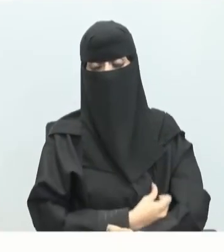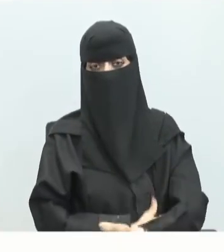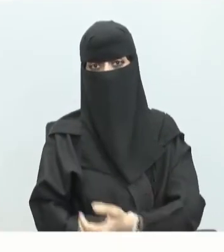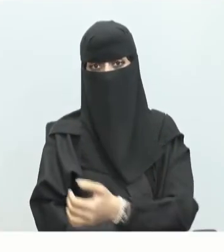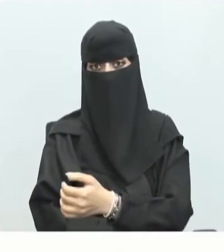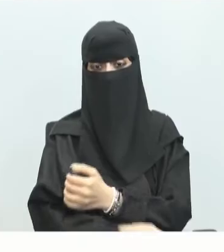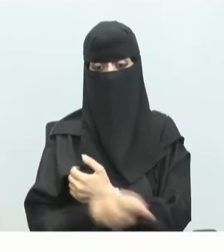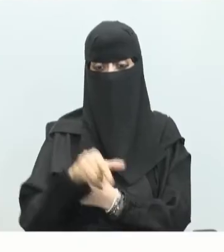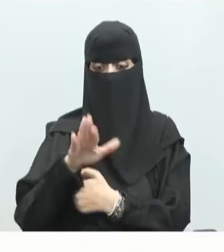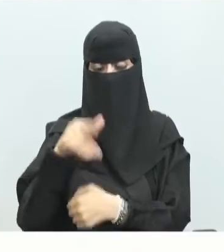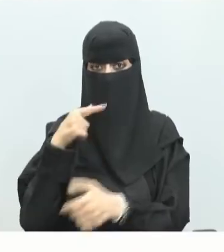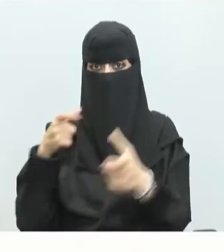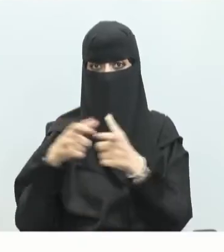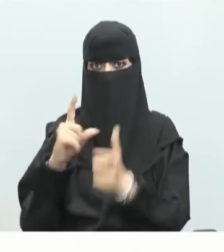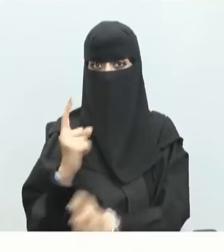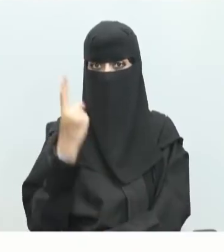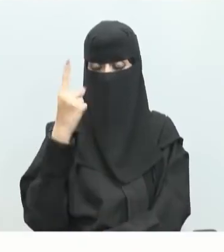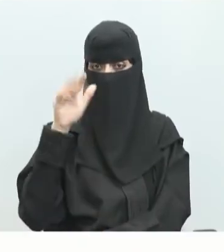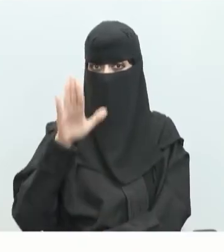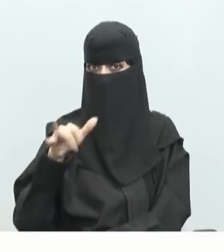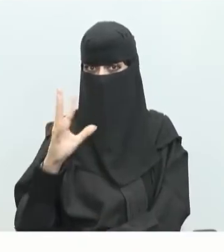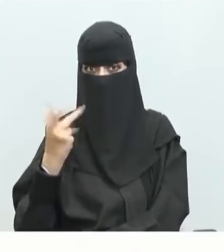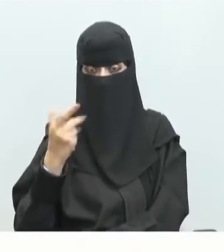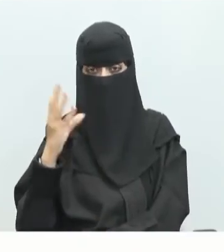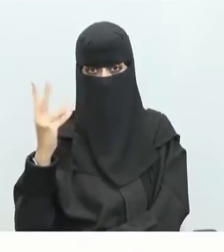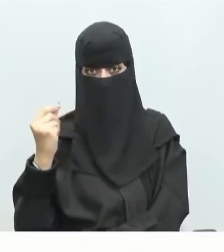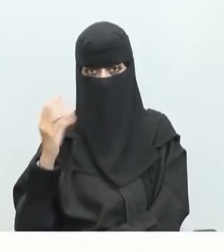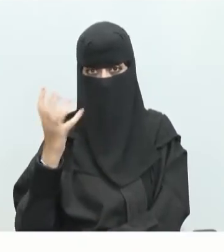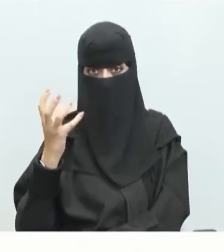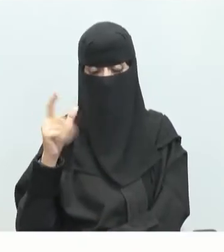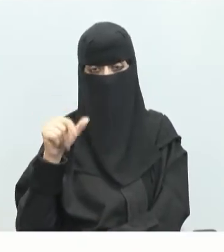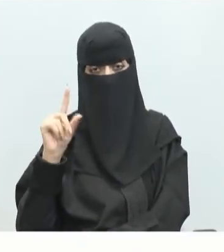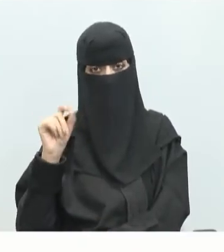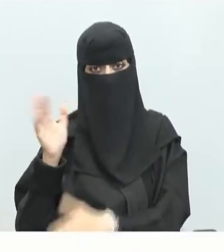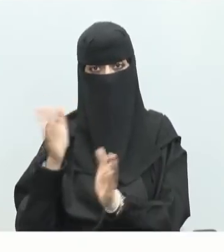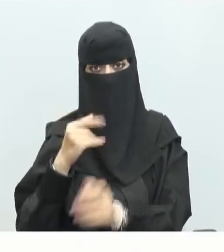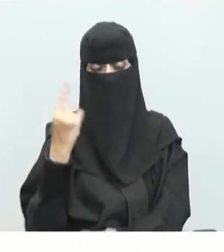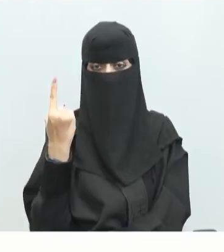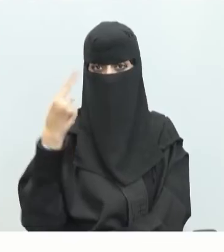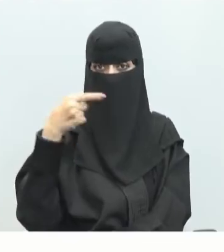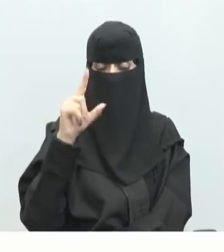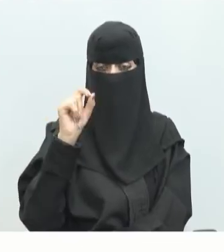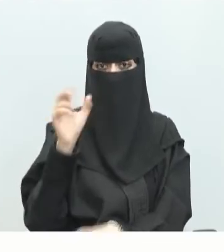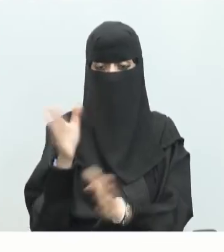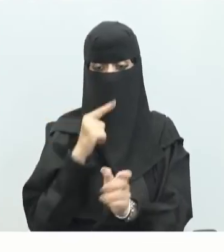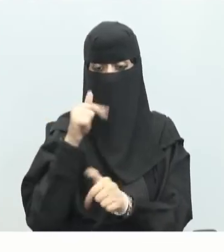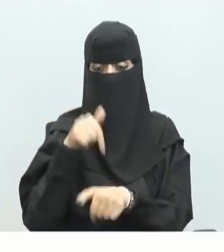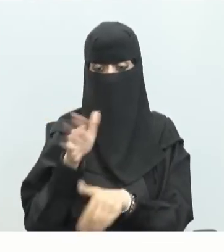هنا في المجموعه الاولى كم كره احسنتم عشر كراتين